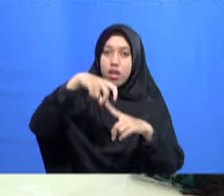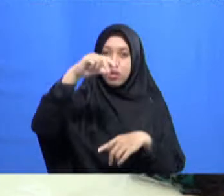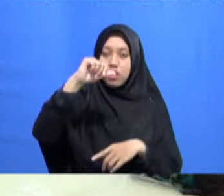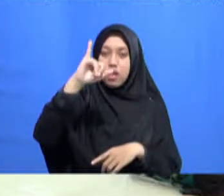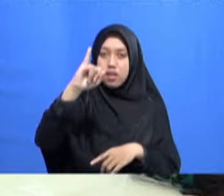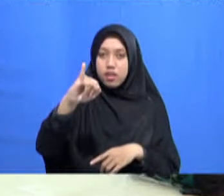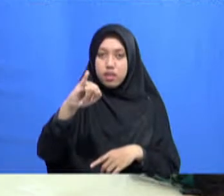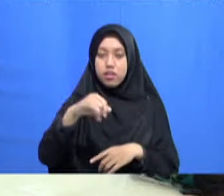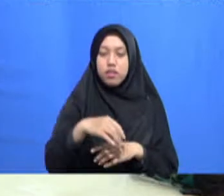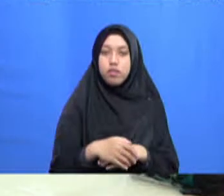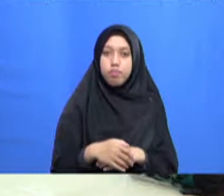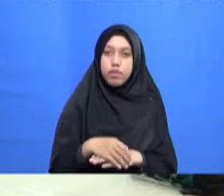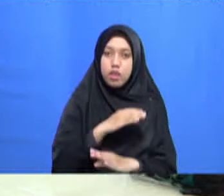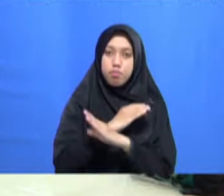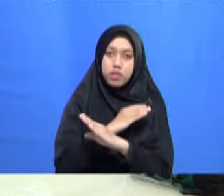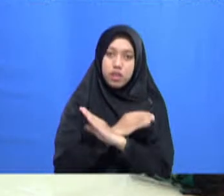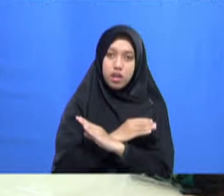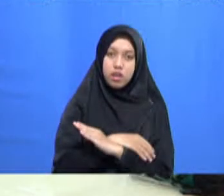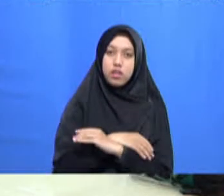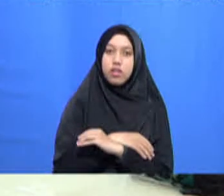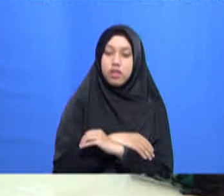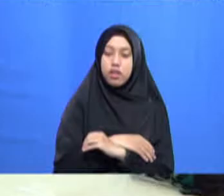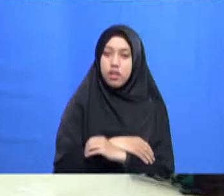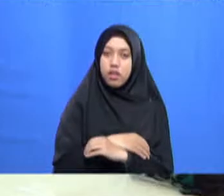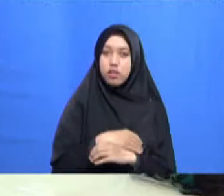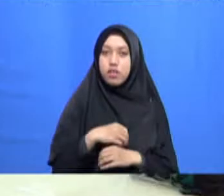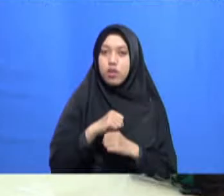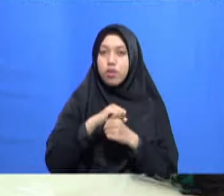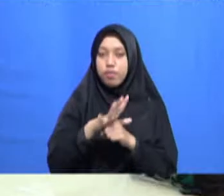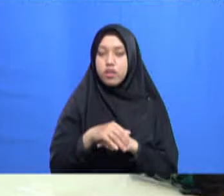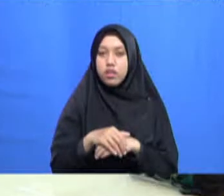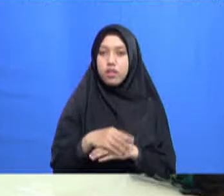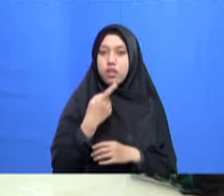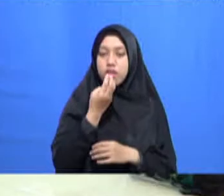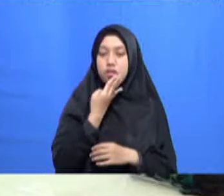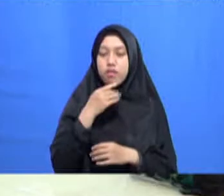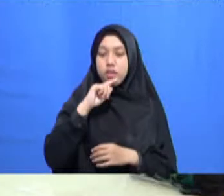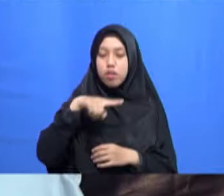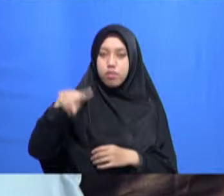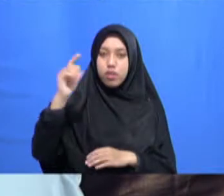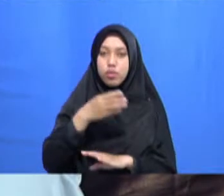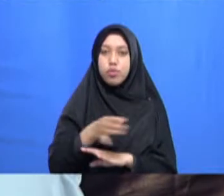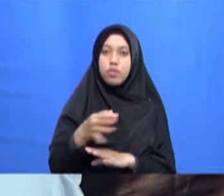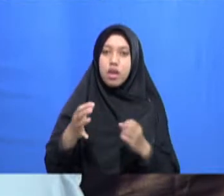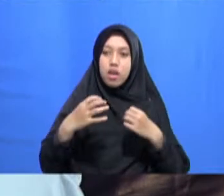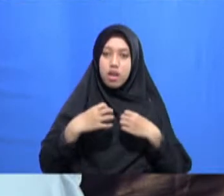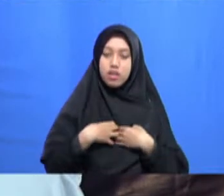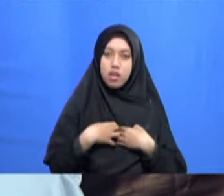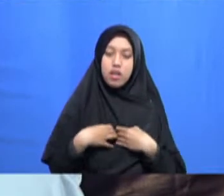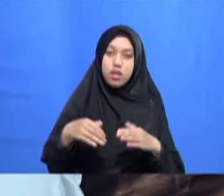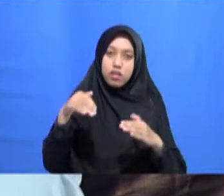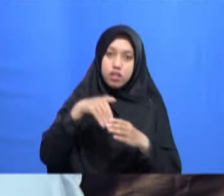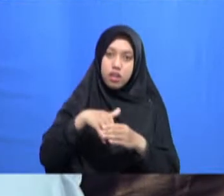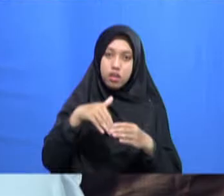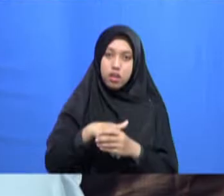penanganan pencegahan pengendalian COVID-19. Alhamdulillah juga sudah terwadahi dalam